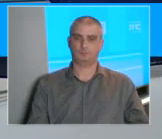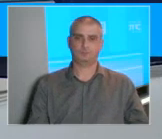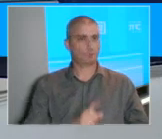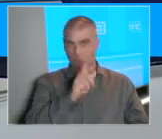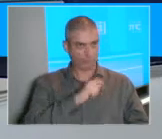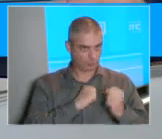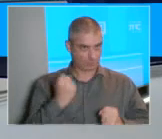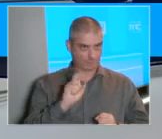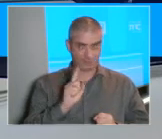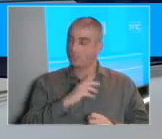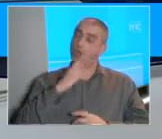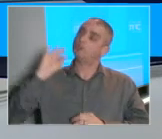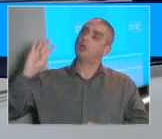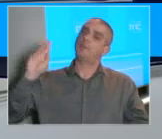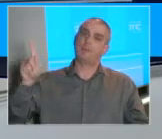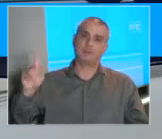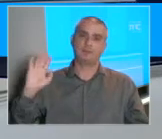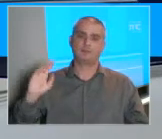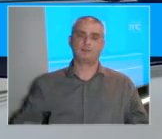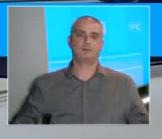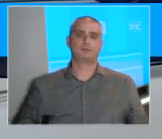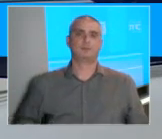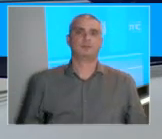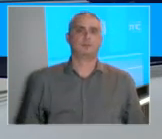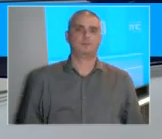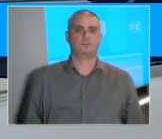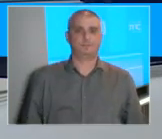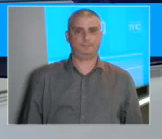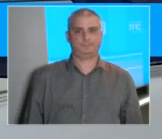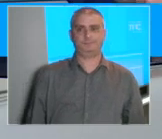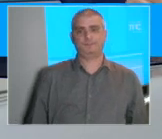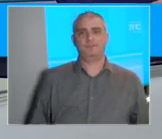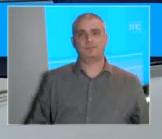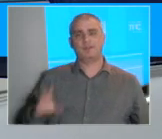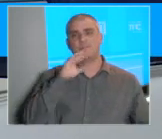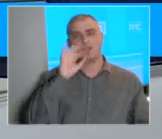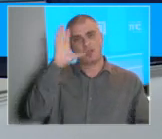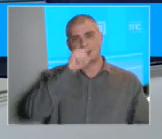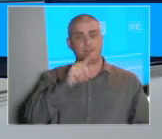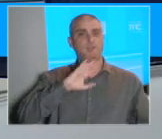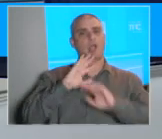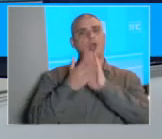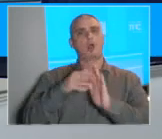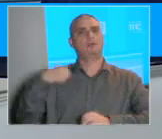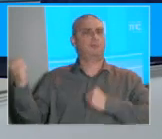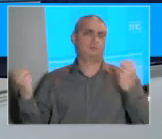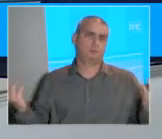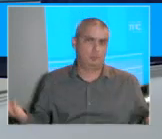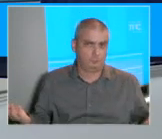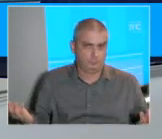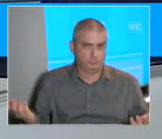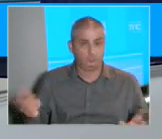הוא לא איש ימין גם של נתניהו. כי אנחנו עוסקים פה בבנימין נתניהו. לא, אני אומר לגבי התזה שהכל ימין ושמאל. אז הנה,